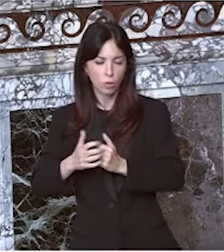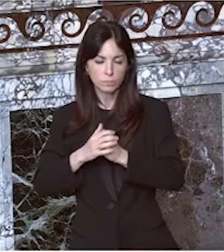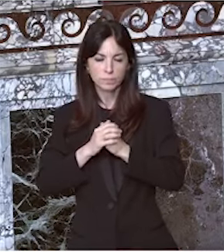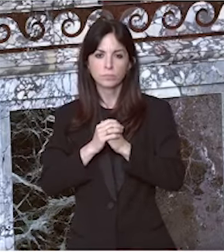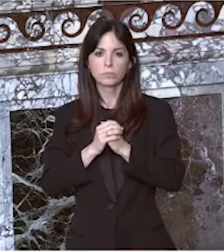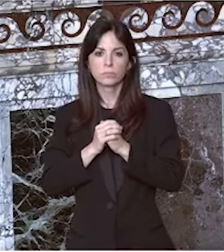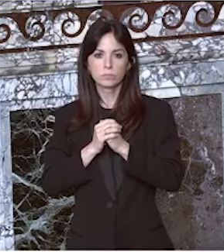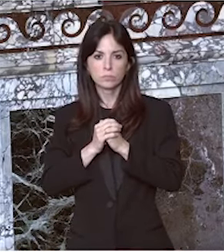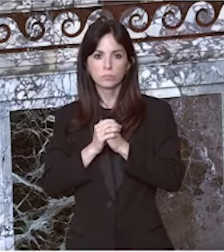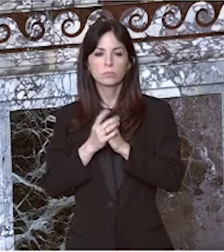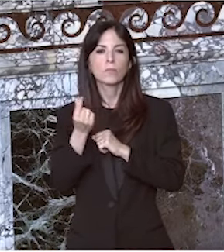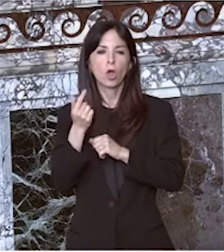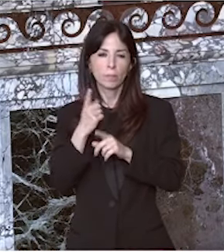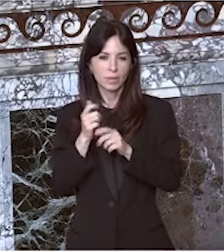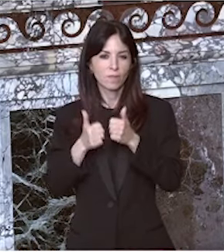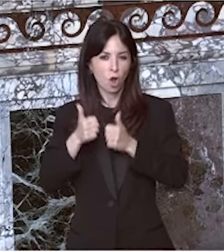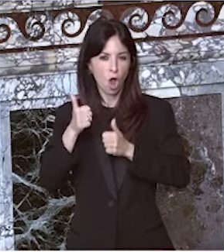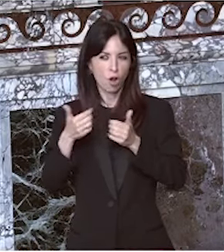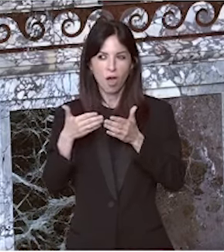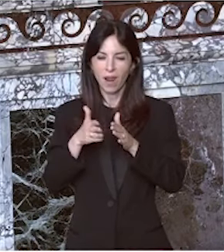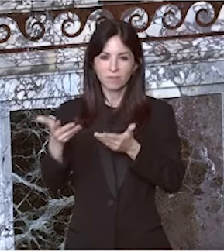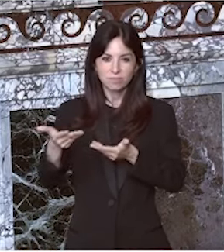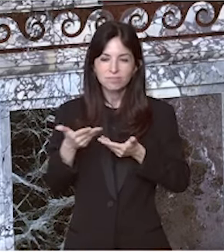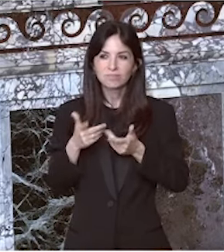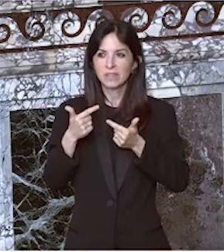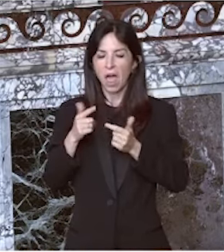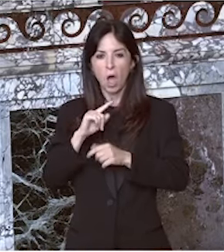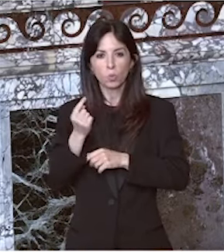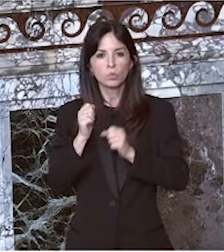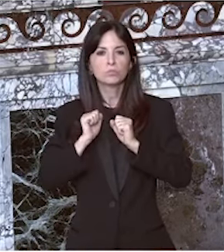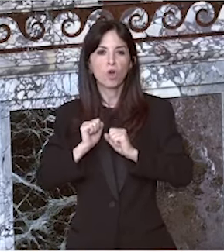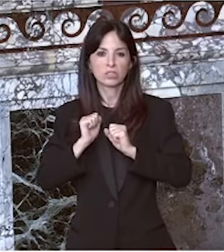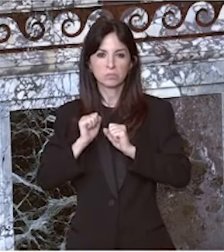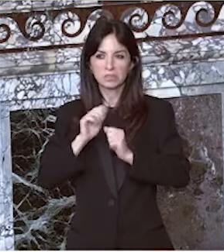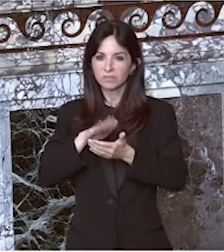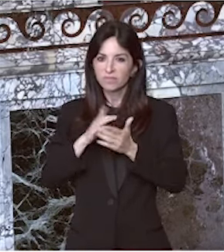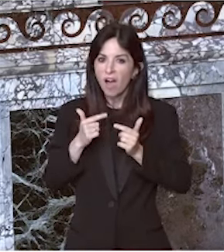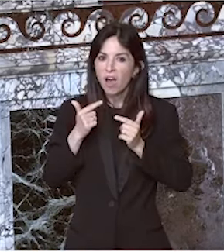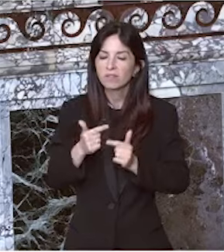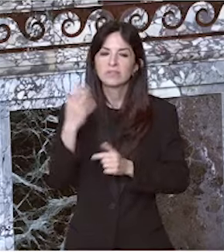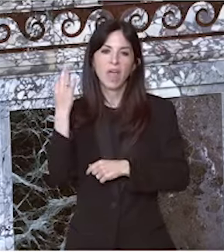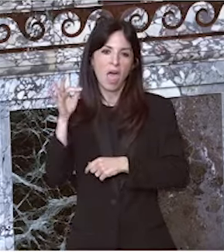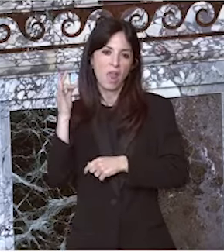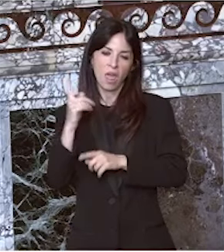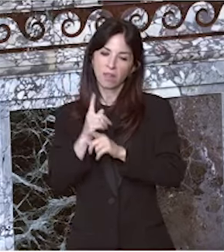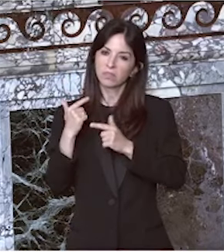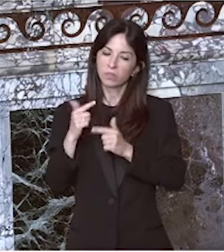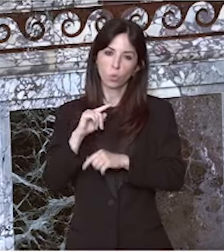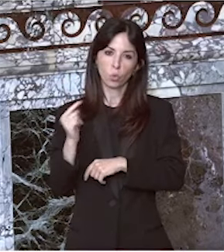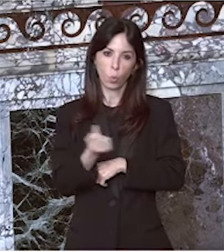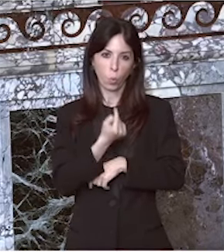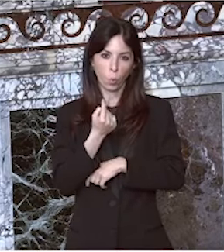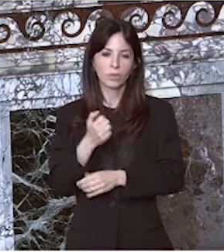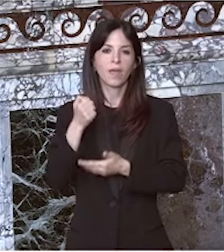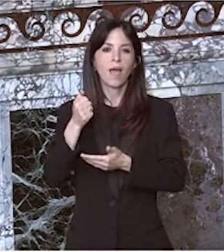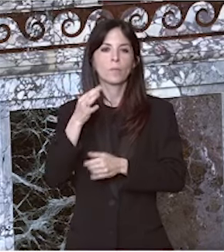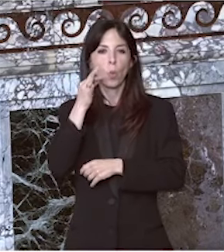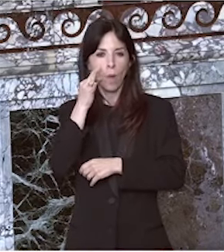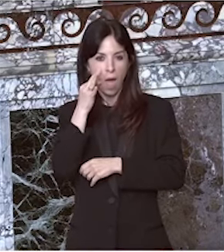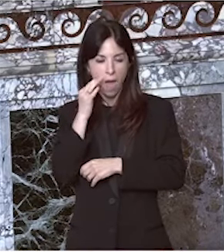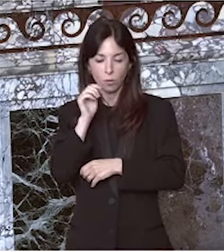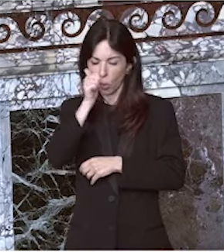Dobbiamo aprire l'economia alla concorrenza e offrire a tutti l'opportunità di valorizzare i propri talenti. Il capitale umano ha un